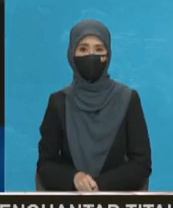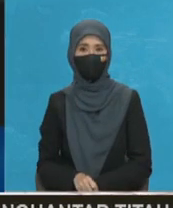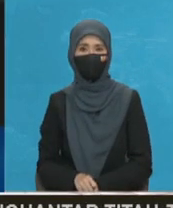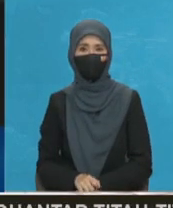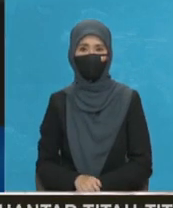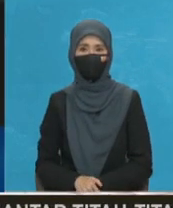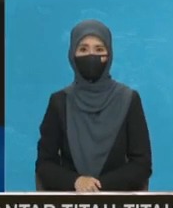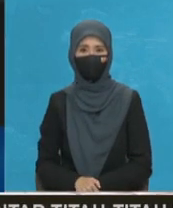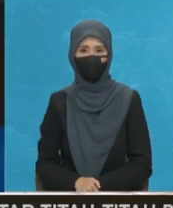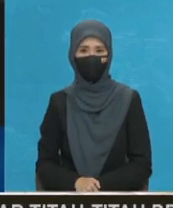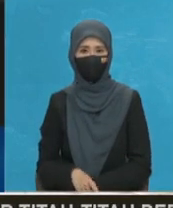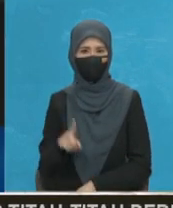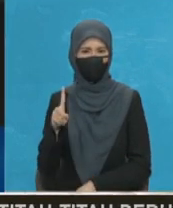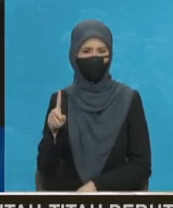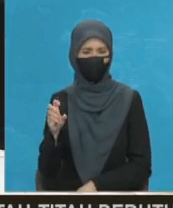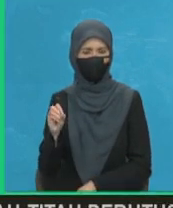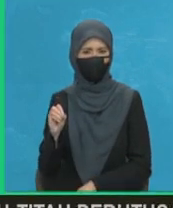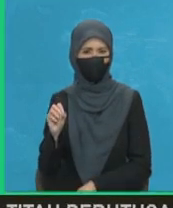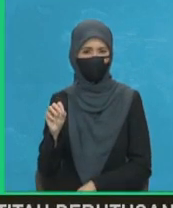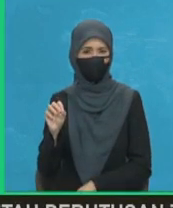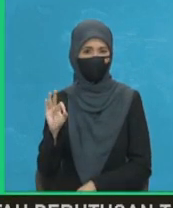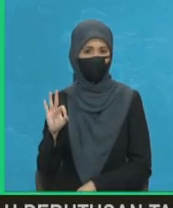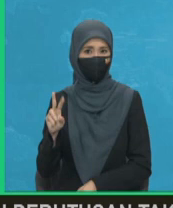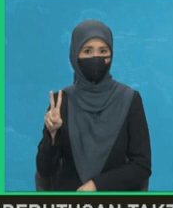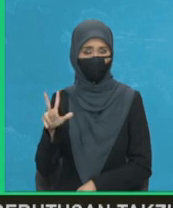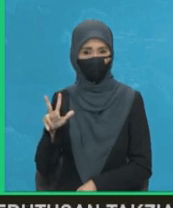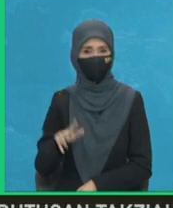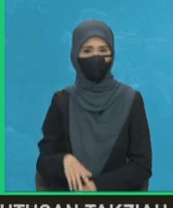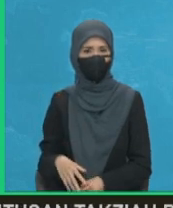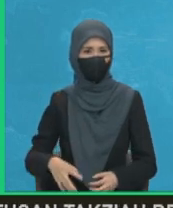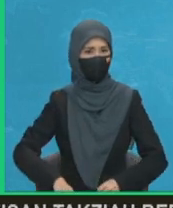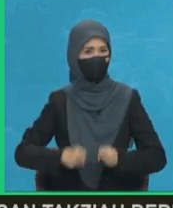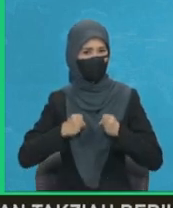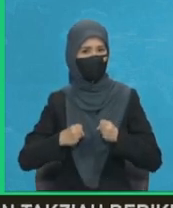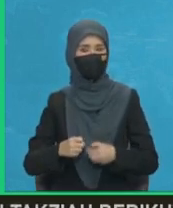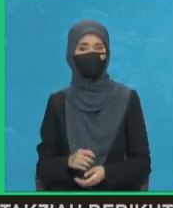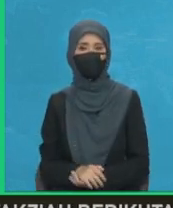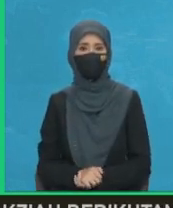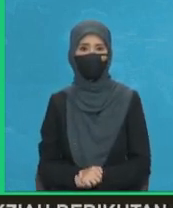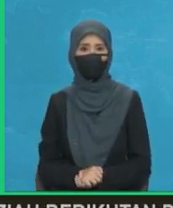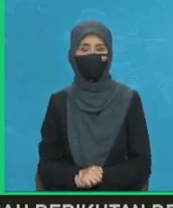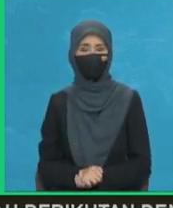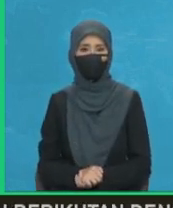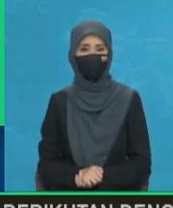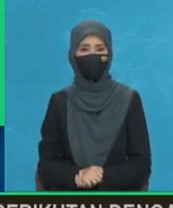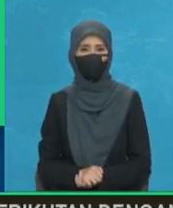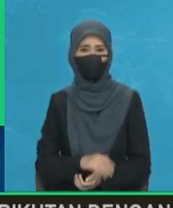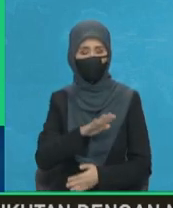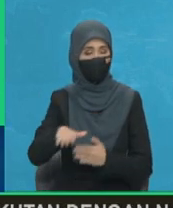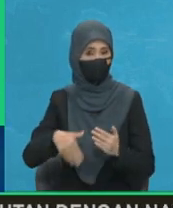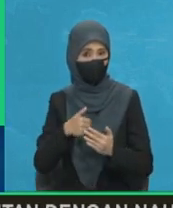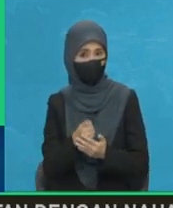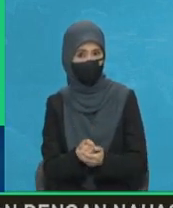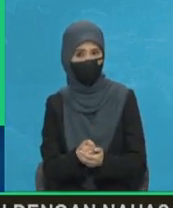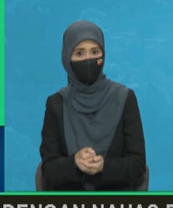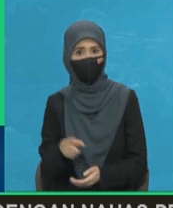sementara itu 1923 ke setelah disahkan sembuh yang membawa jumlah cash yang sembuh di negara Brunei Darussalam kepada